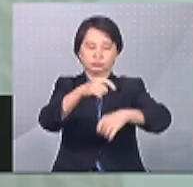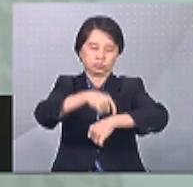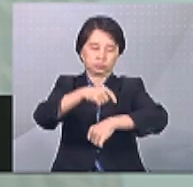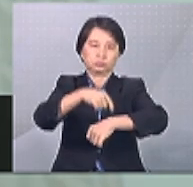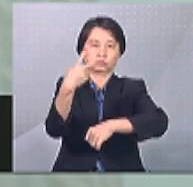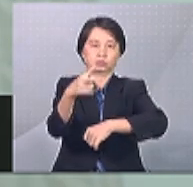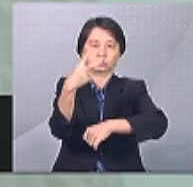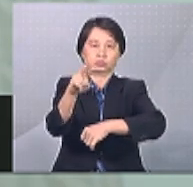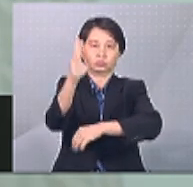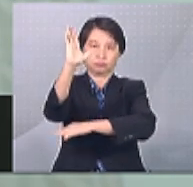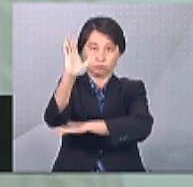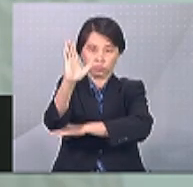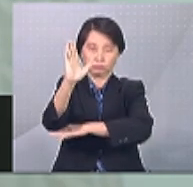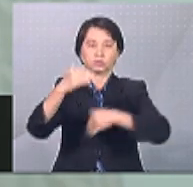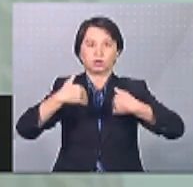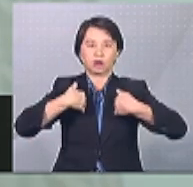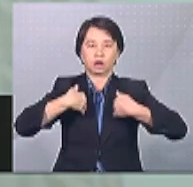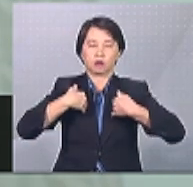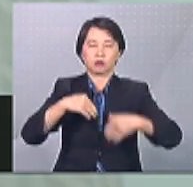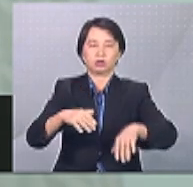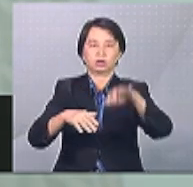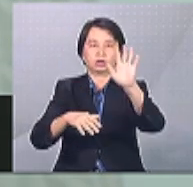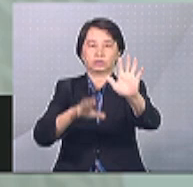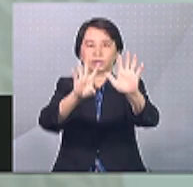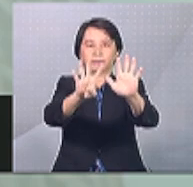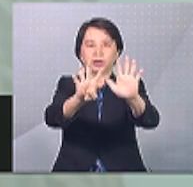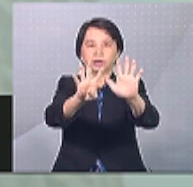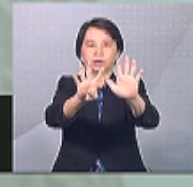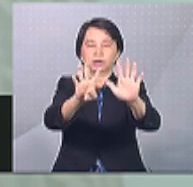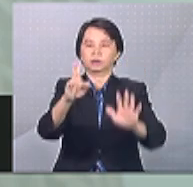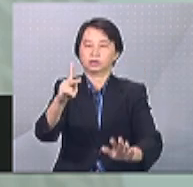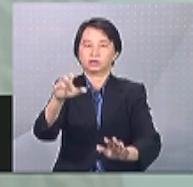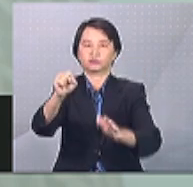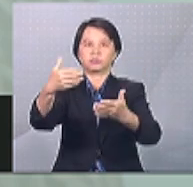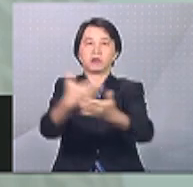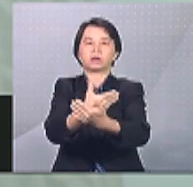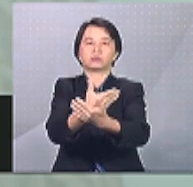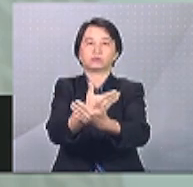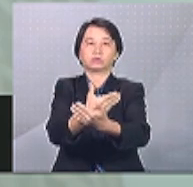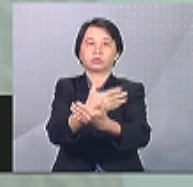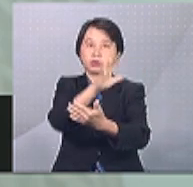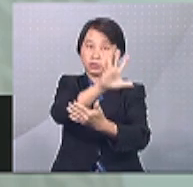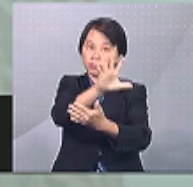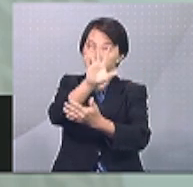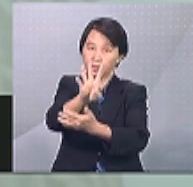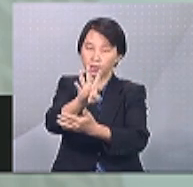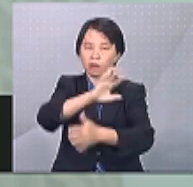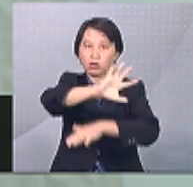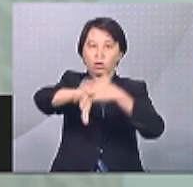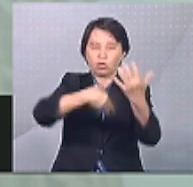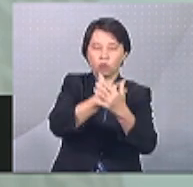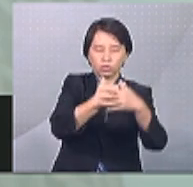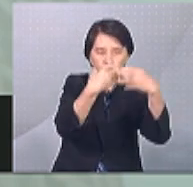hari, terdapat 54 kes baru yang telah dilaporkan. Ini menjadikan jumlah